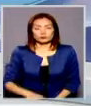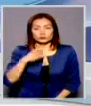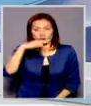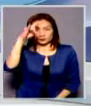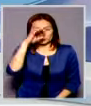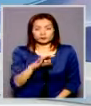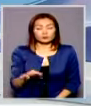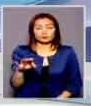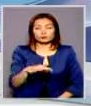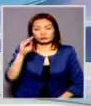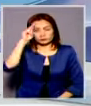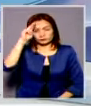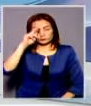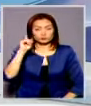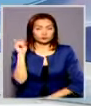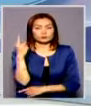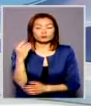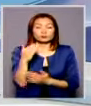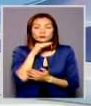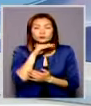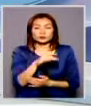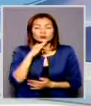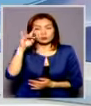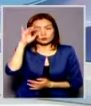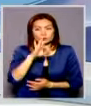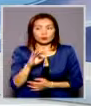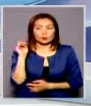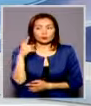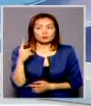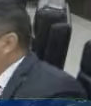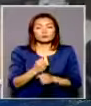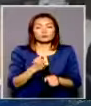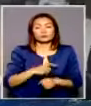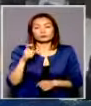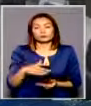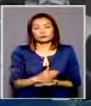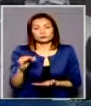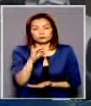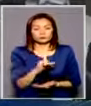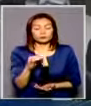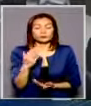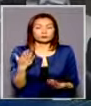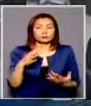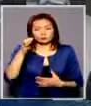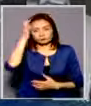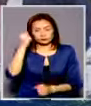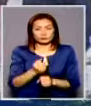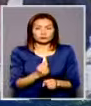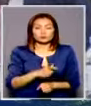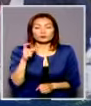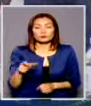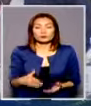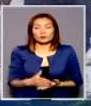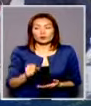Қазақстан Республикасының білім беру ісінің үздігі, профессор, Қазақстанның үздік өлкетанушысы, тарих және қоғамдық ғылымдар академиясының